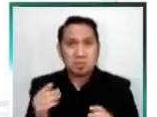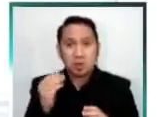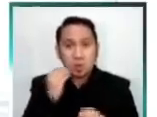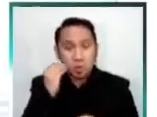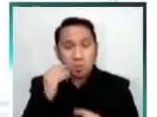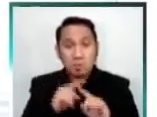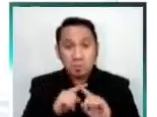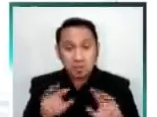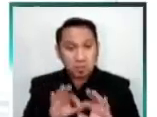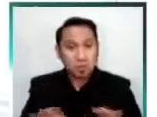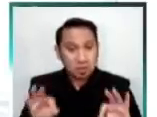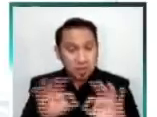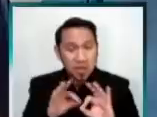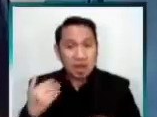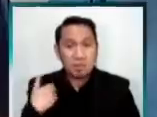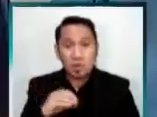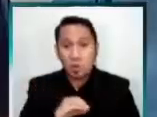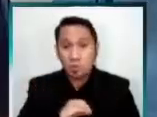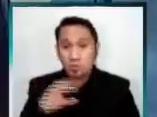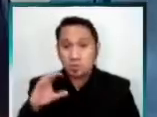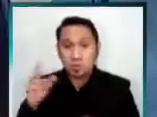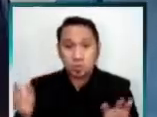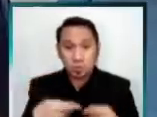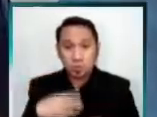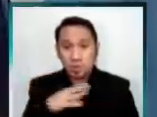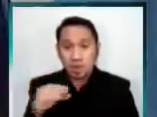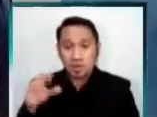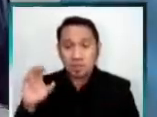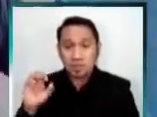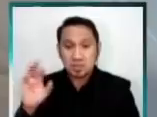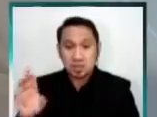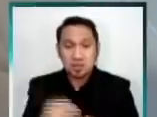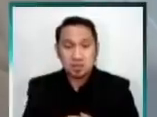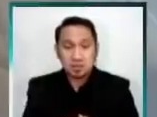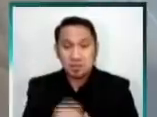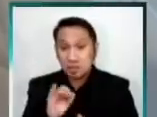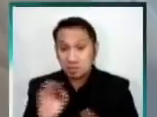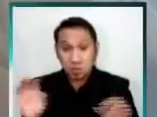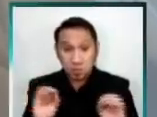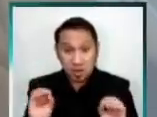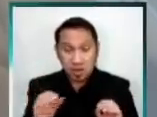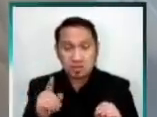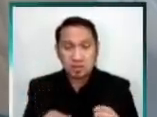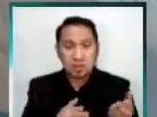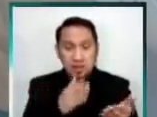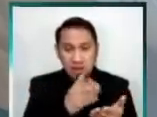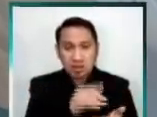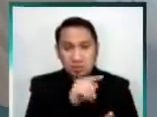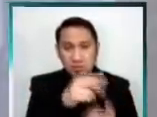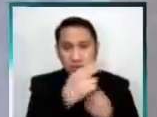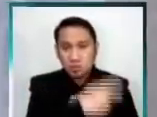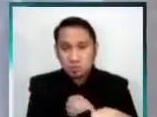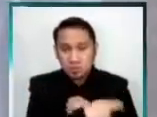sariling kwarto at banyo at mababantayan ng LGU o healthcare provider. Kung wala, dapat pumunta sa pasilidad. Pinaikli na rin